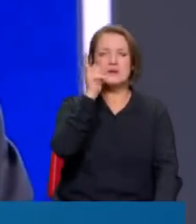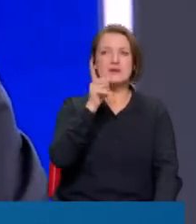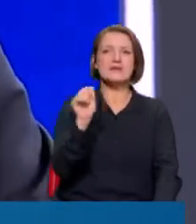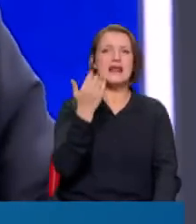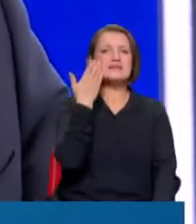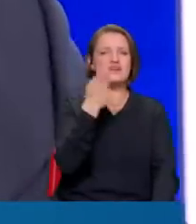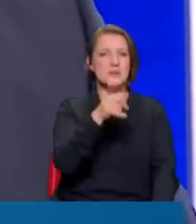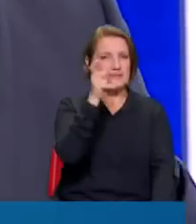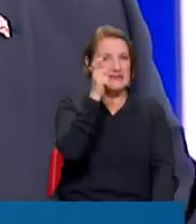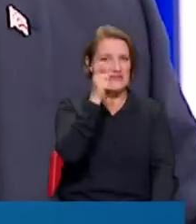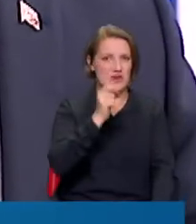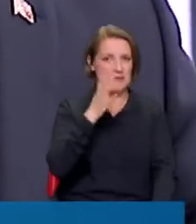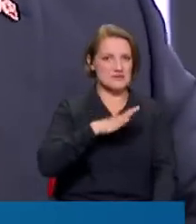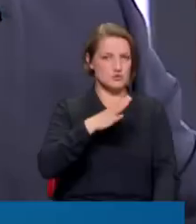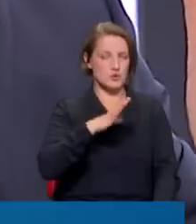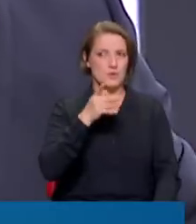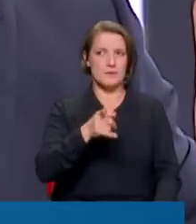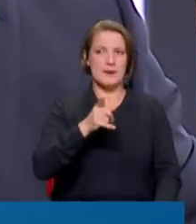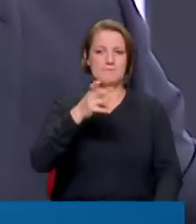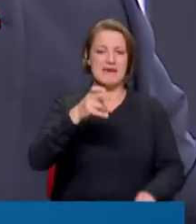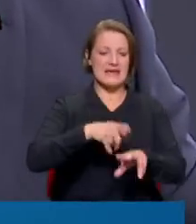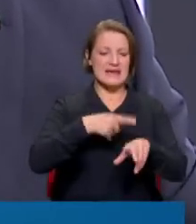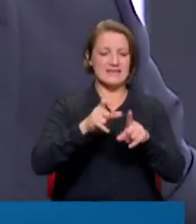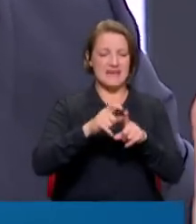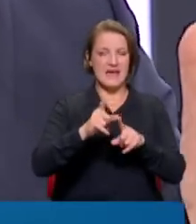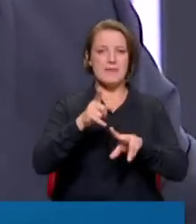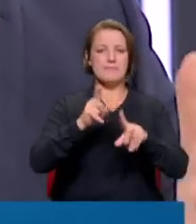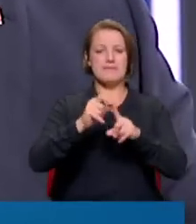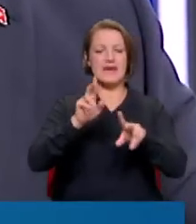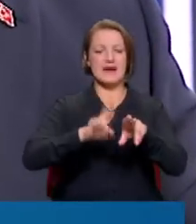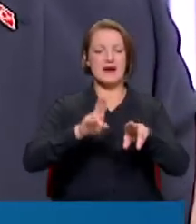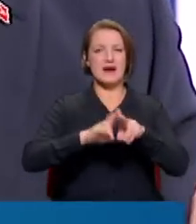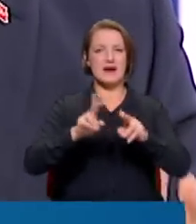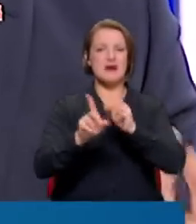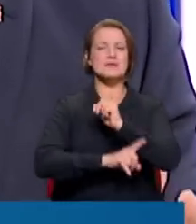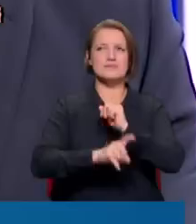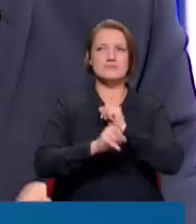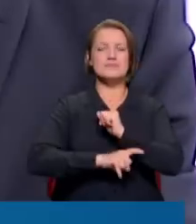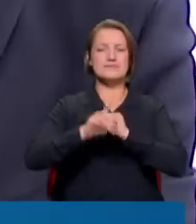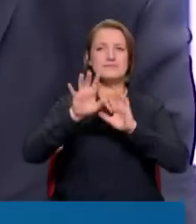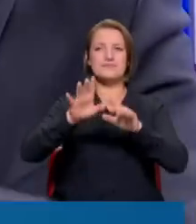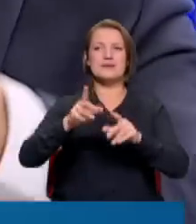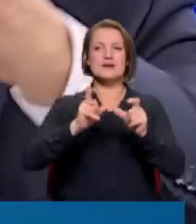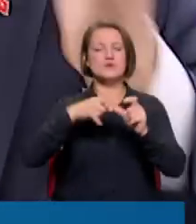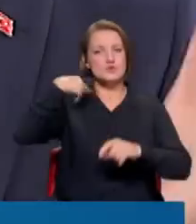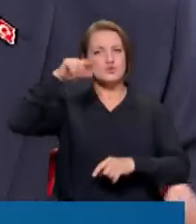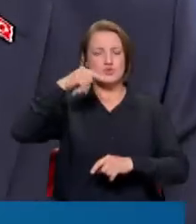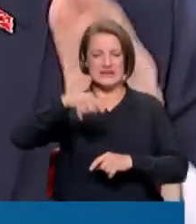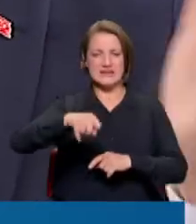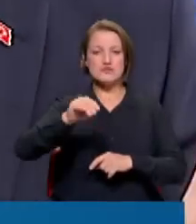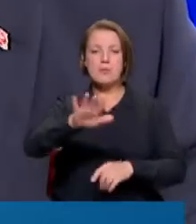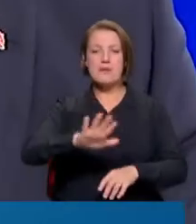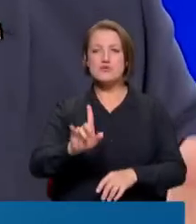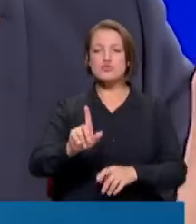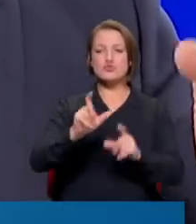izleyenlerin dikkatini çekmek istiyorum PYD PKK terör örgütüne işgal ettirdiği Suriye Fırat nehrinin doğusundaki o Toprak nedir